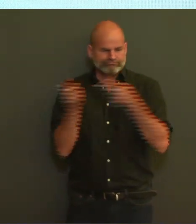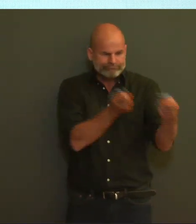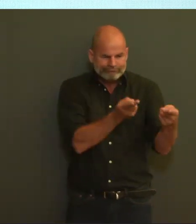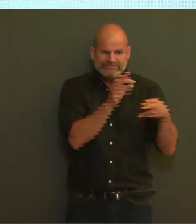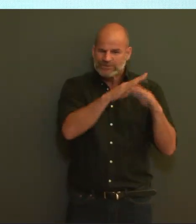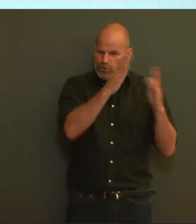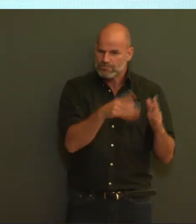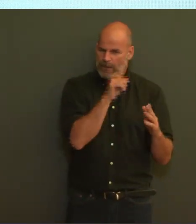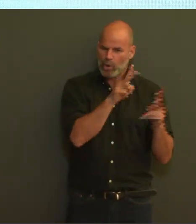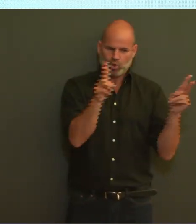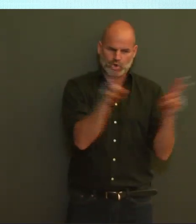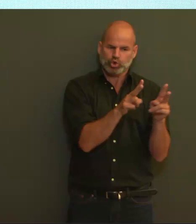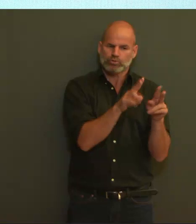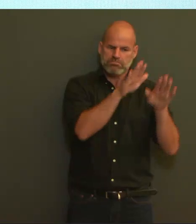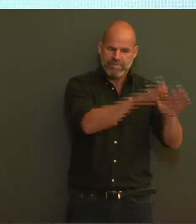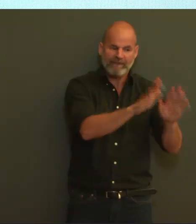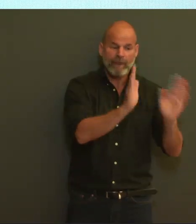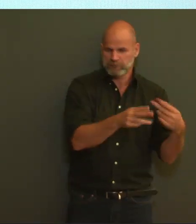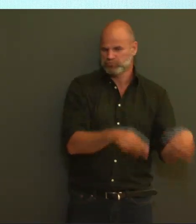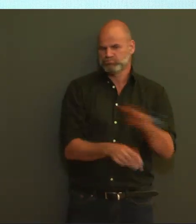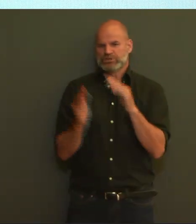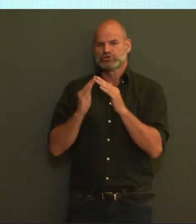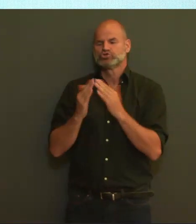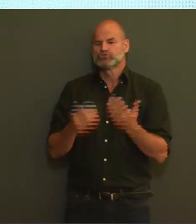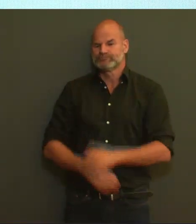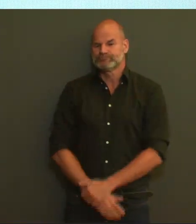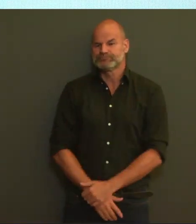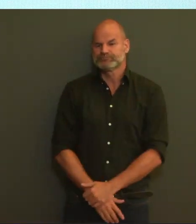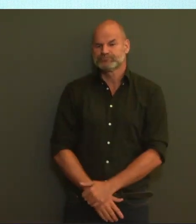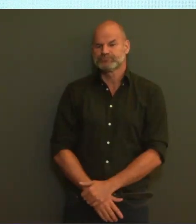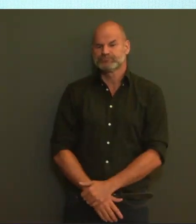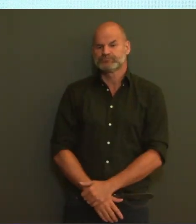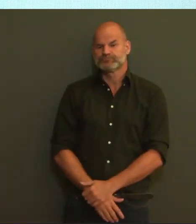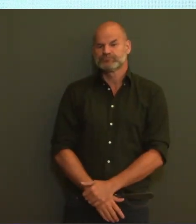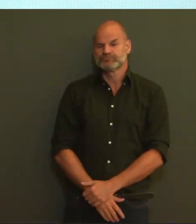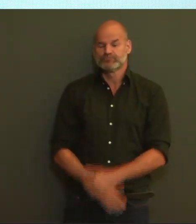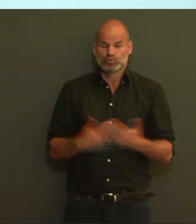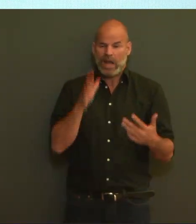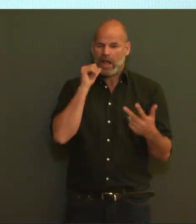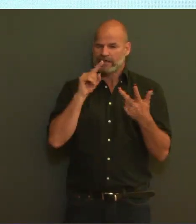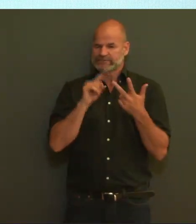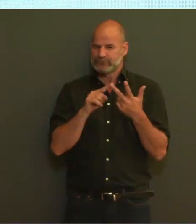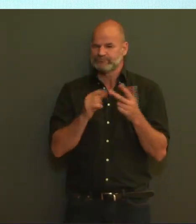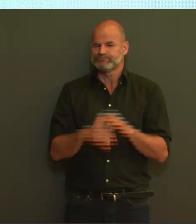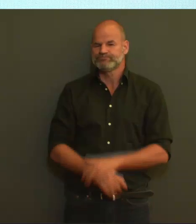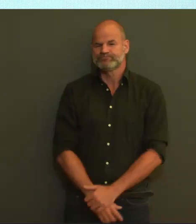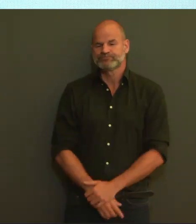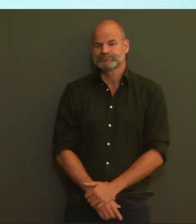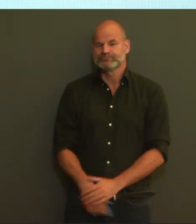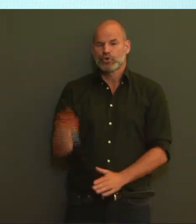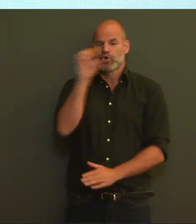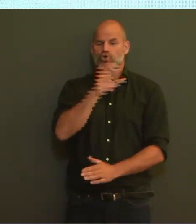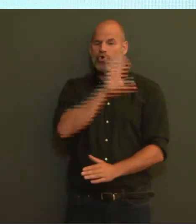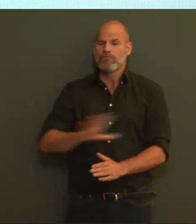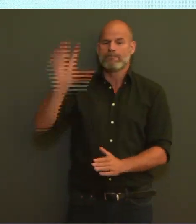En dan nog een laatste puntje, betreft de aanpassing van de kleurcodes voor de Europese landen,